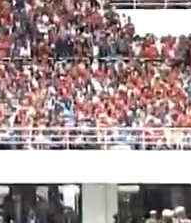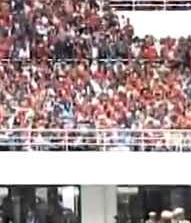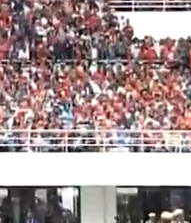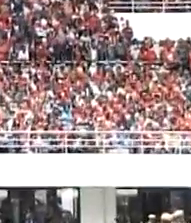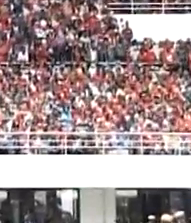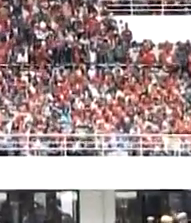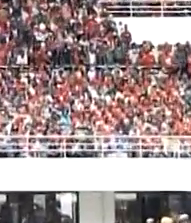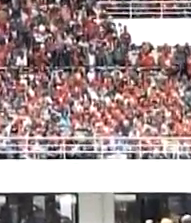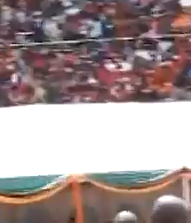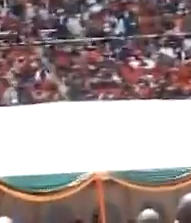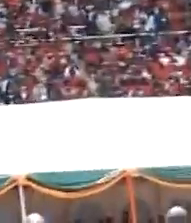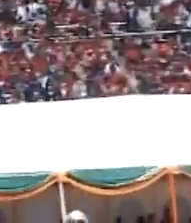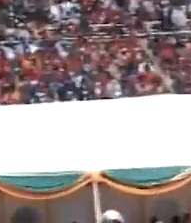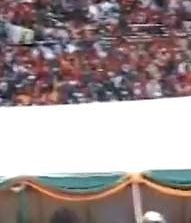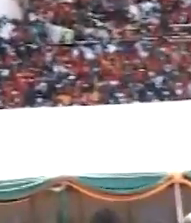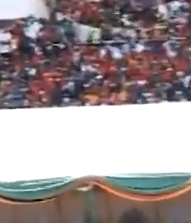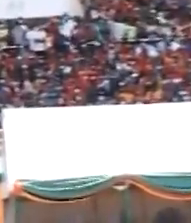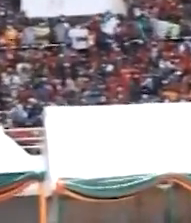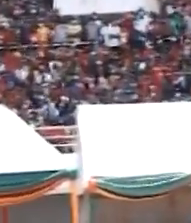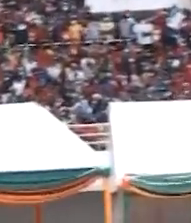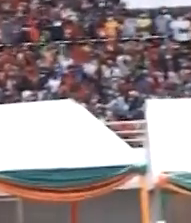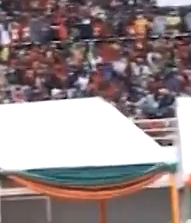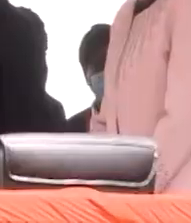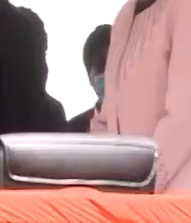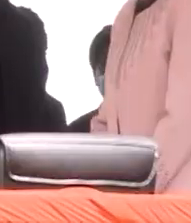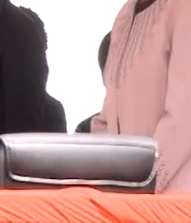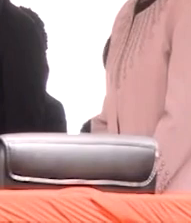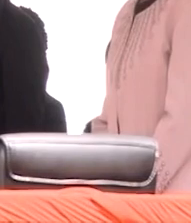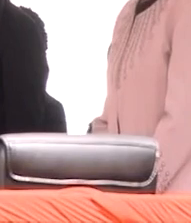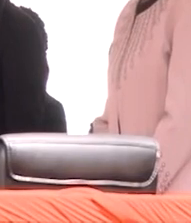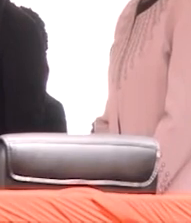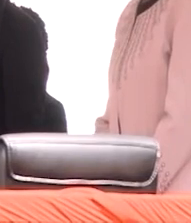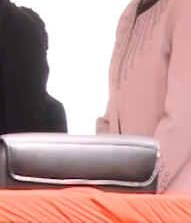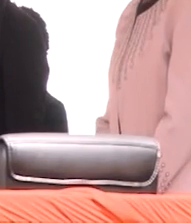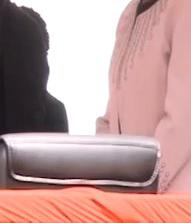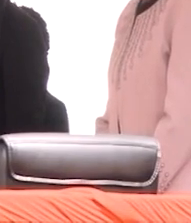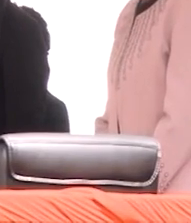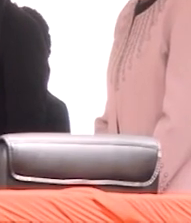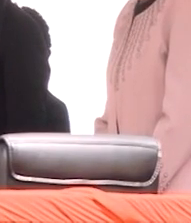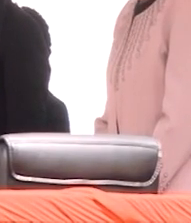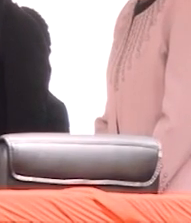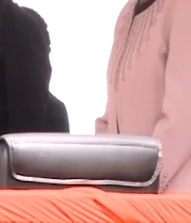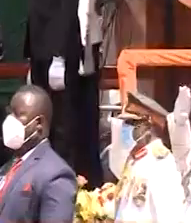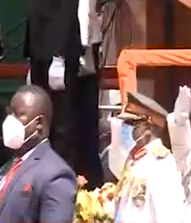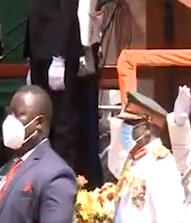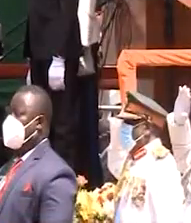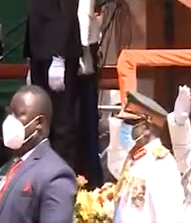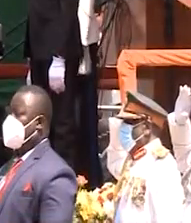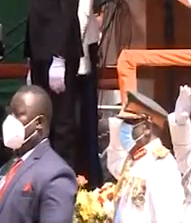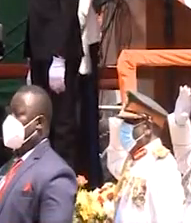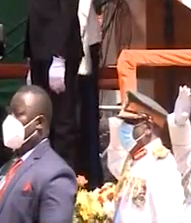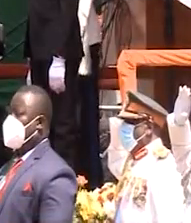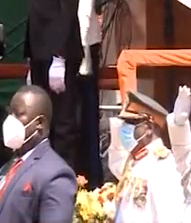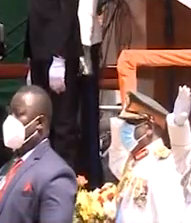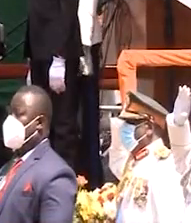Heroïs Stadium de Lusaka, plein à craquer, les Zambiens ont assisté à la passation du pouvoir entre Edgar Lungu et celui qui le succède pour 5